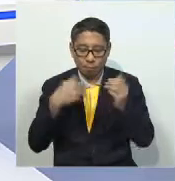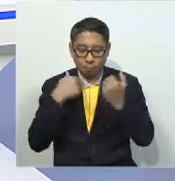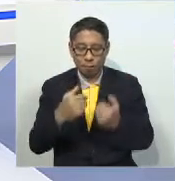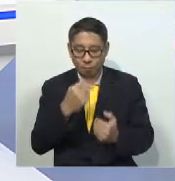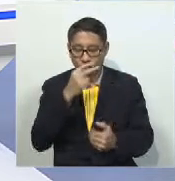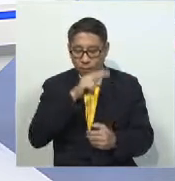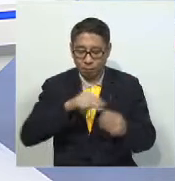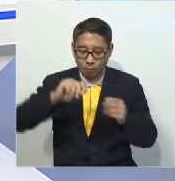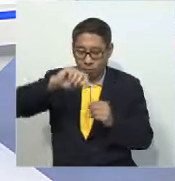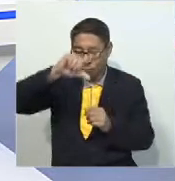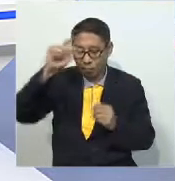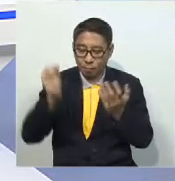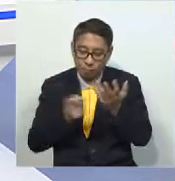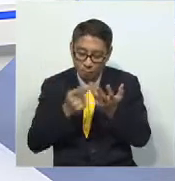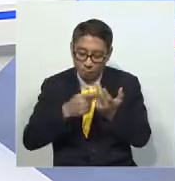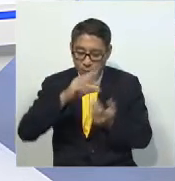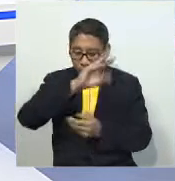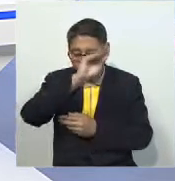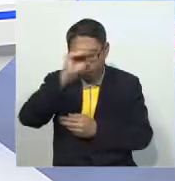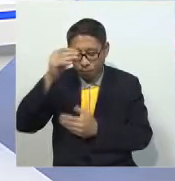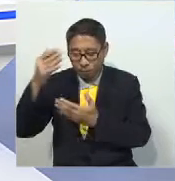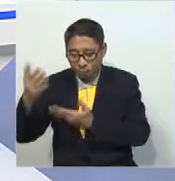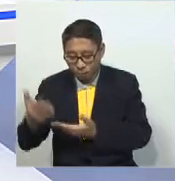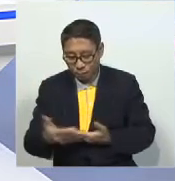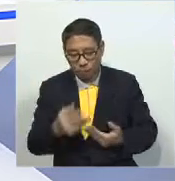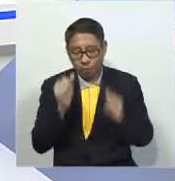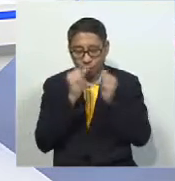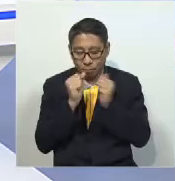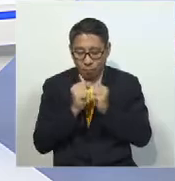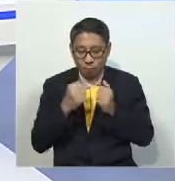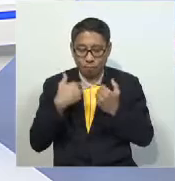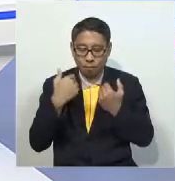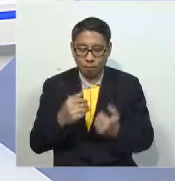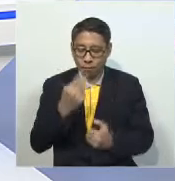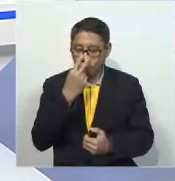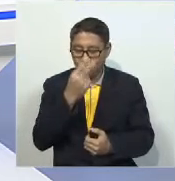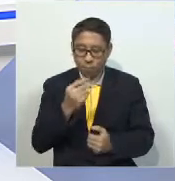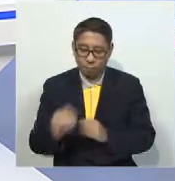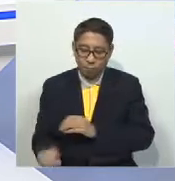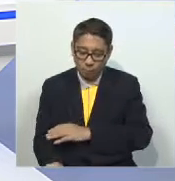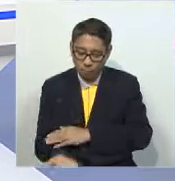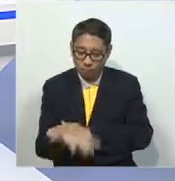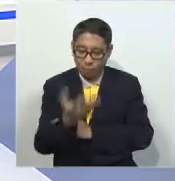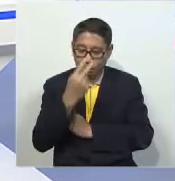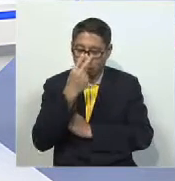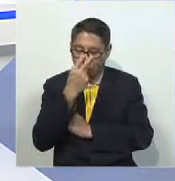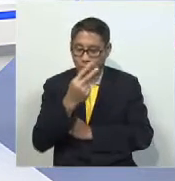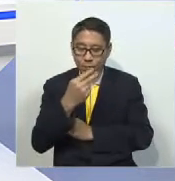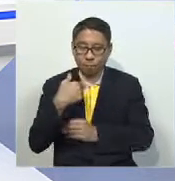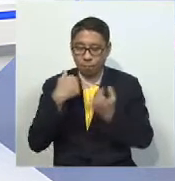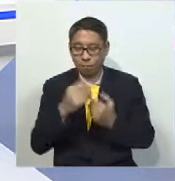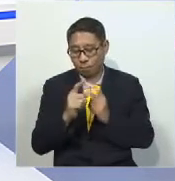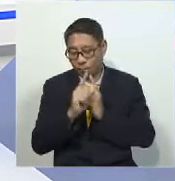ว่าชมเดือนนับดาวรับลมหนาวชมตะวันยอแสงในยามรุ่งอรุณส่วนจะเป็นยังไง